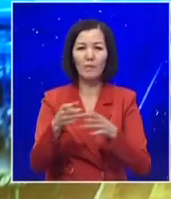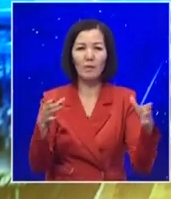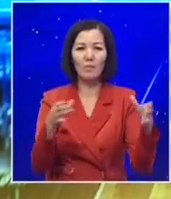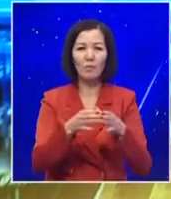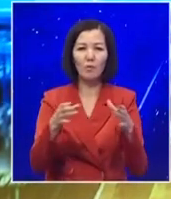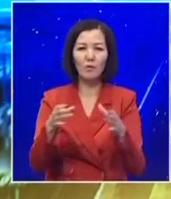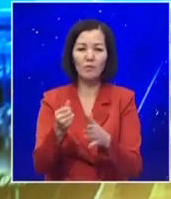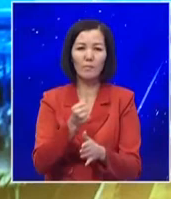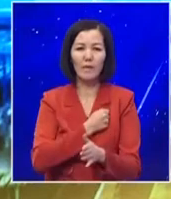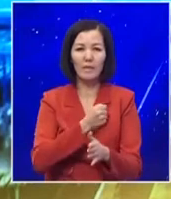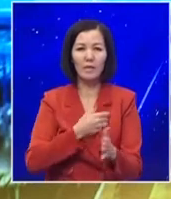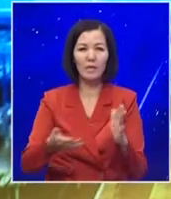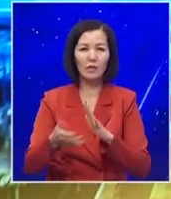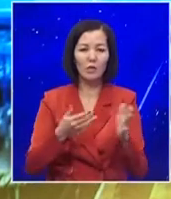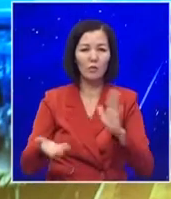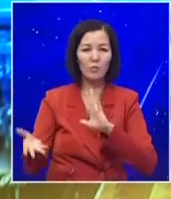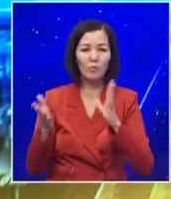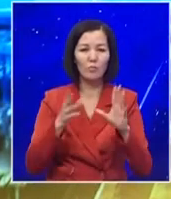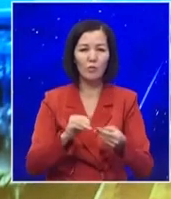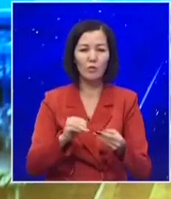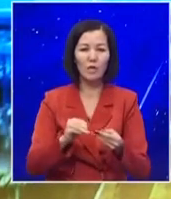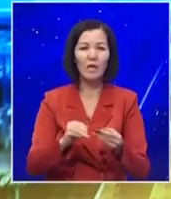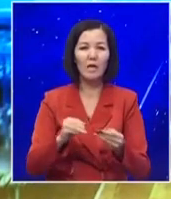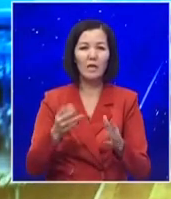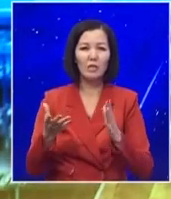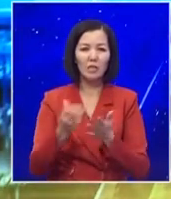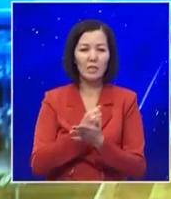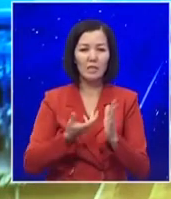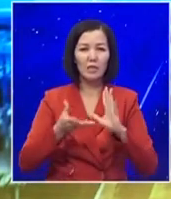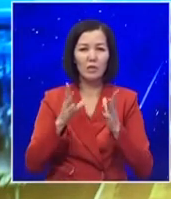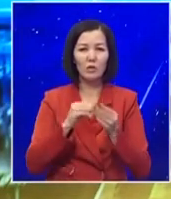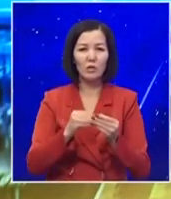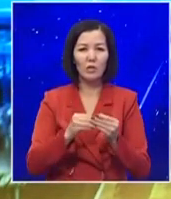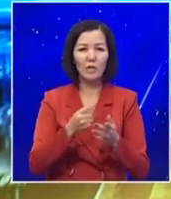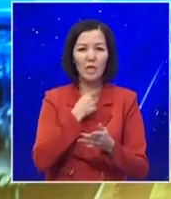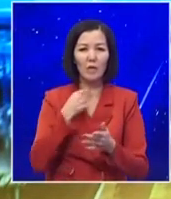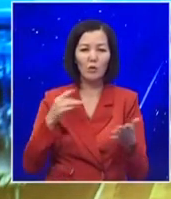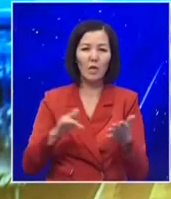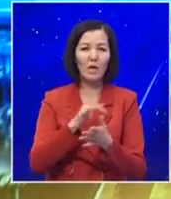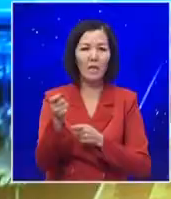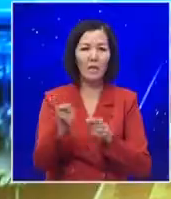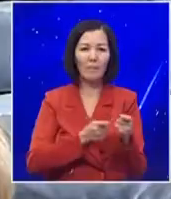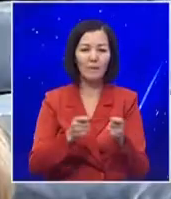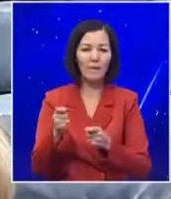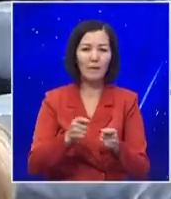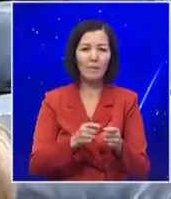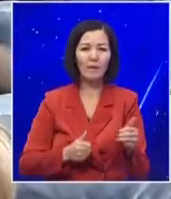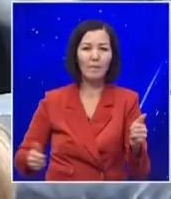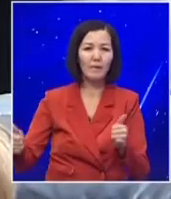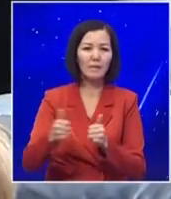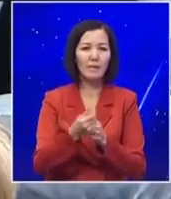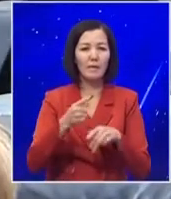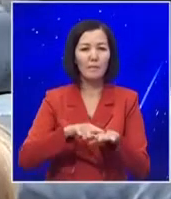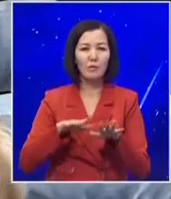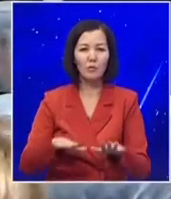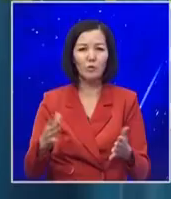мерзімді әскер қатарына шақыру бойынша жетістіктерді түйіндеді. Нәтижесінде Талдықорған қалалық басқармасы көш басынан көрініп, бірінші